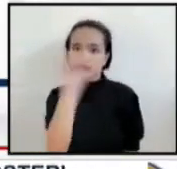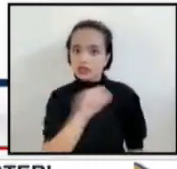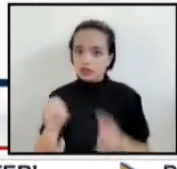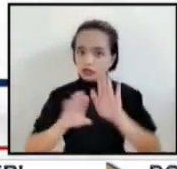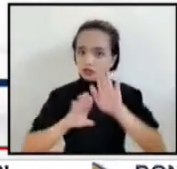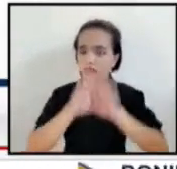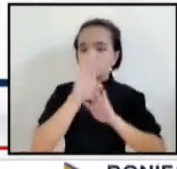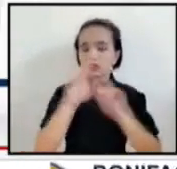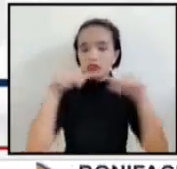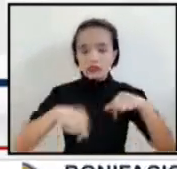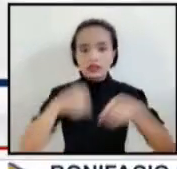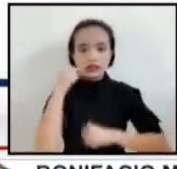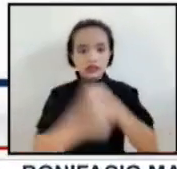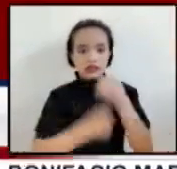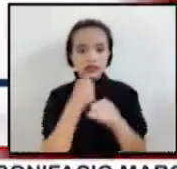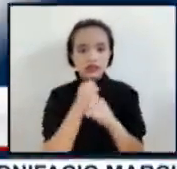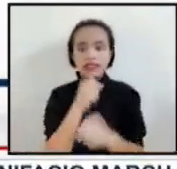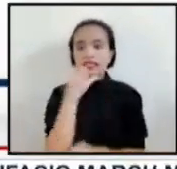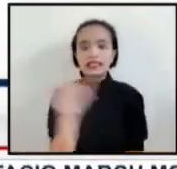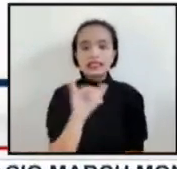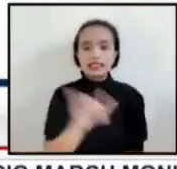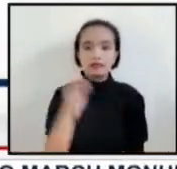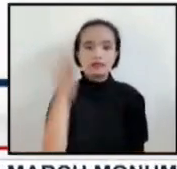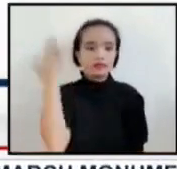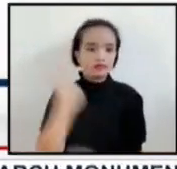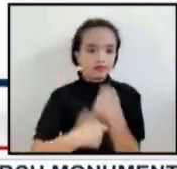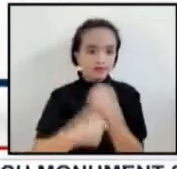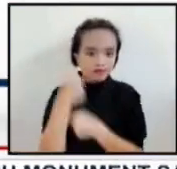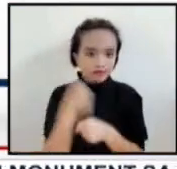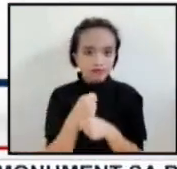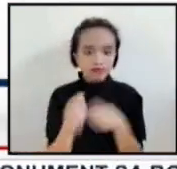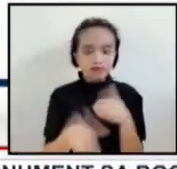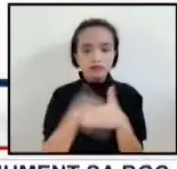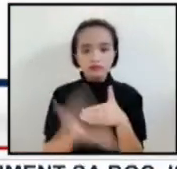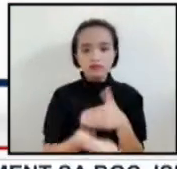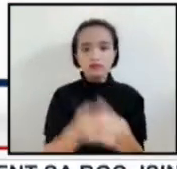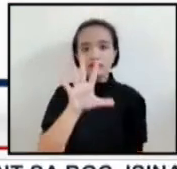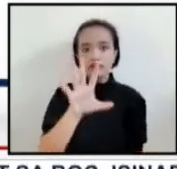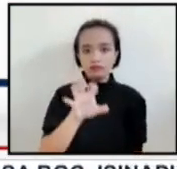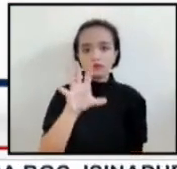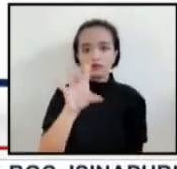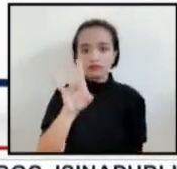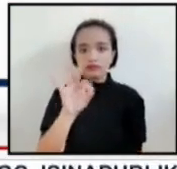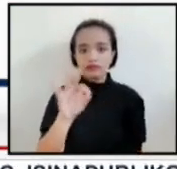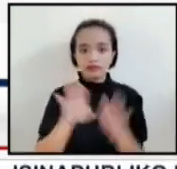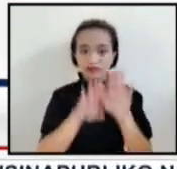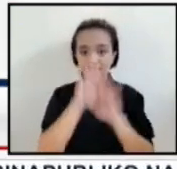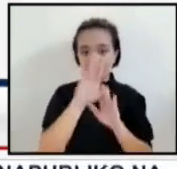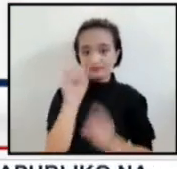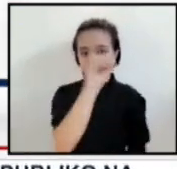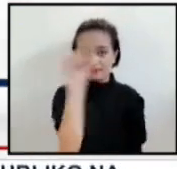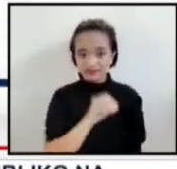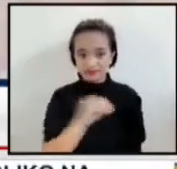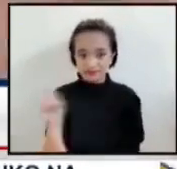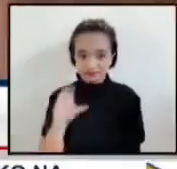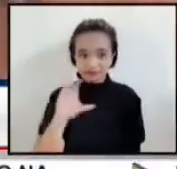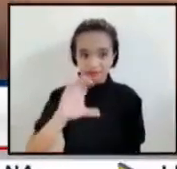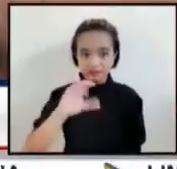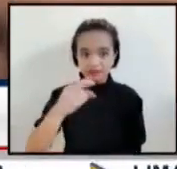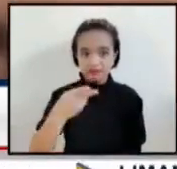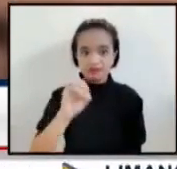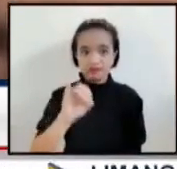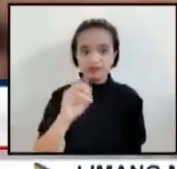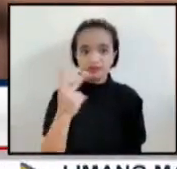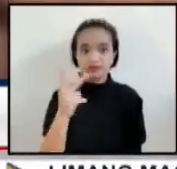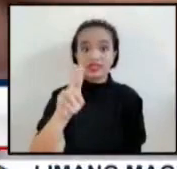taon kumpara noong 2021. Tumaas naman ng 589% ang kaso ng chikungunya na nakukuha rin mula sa kagat ng lamok.